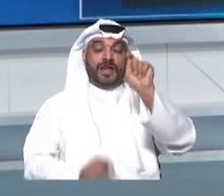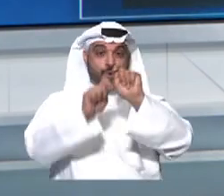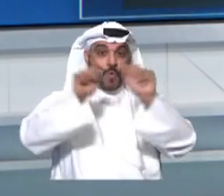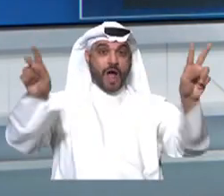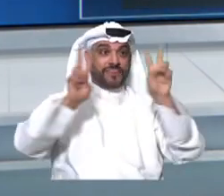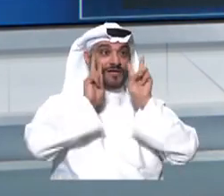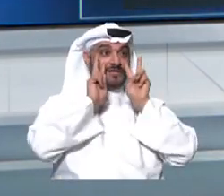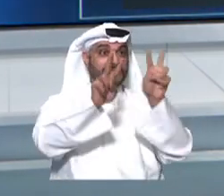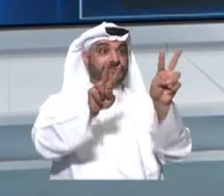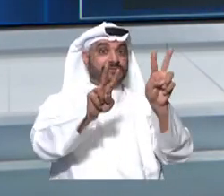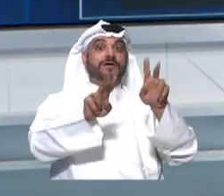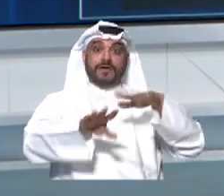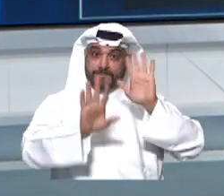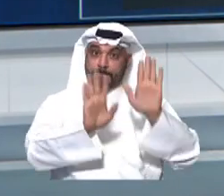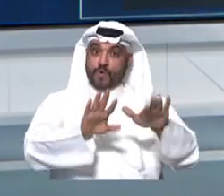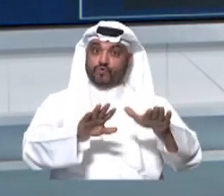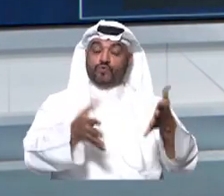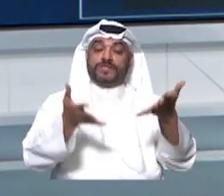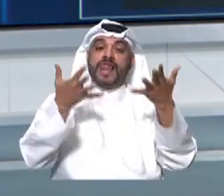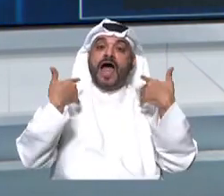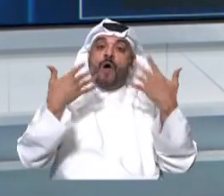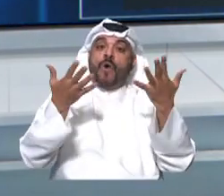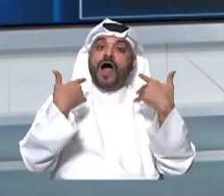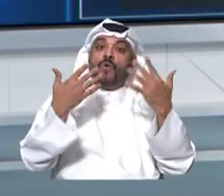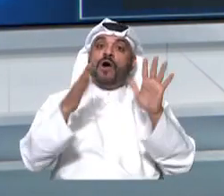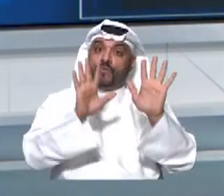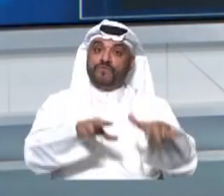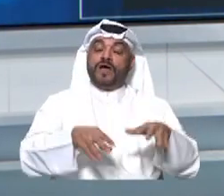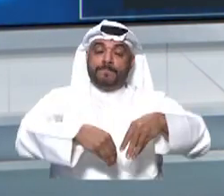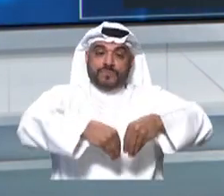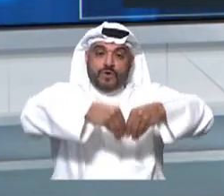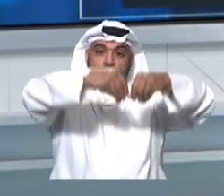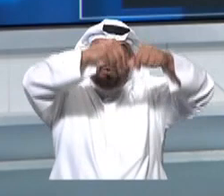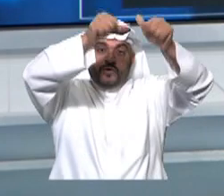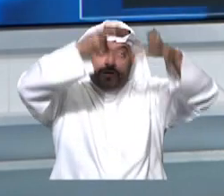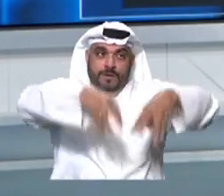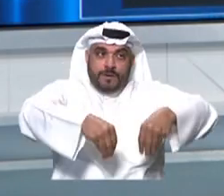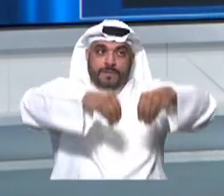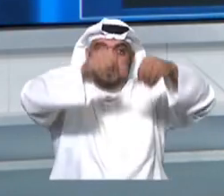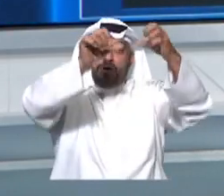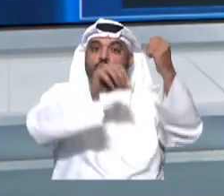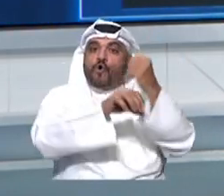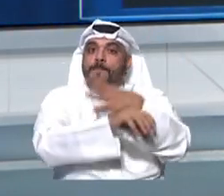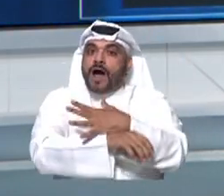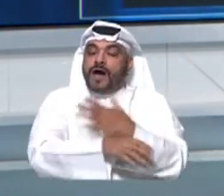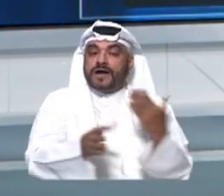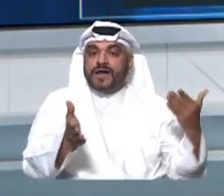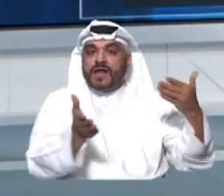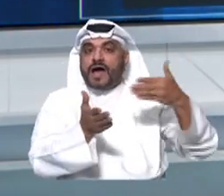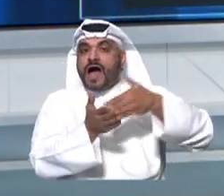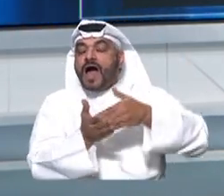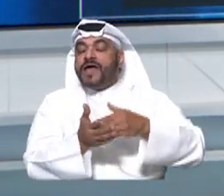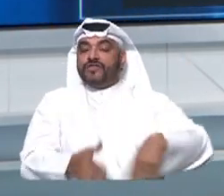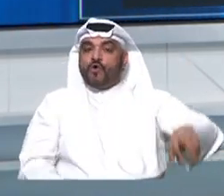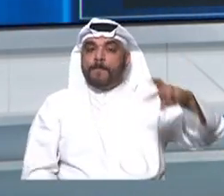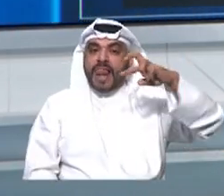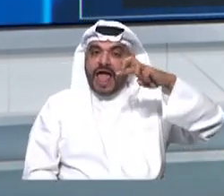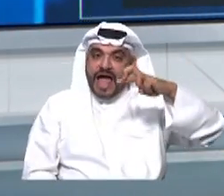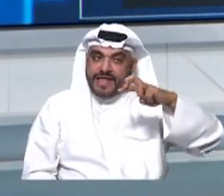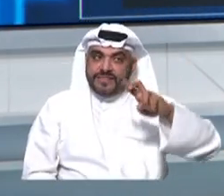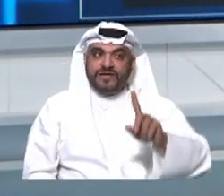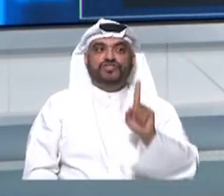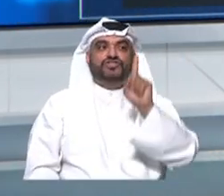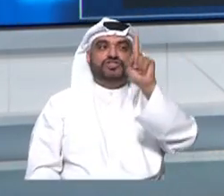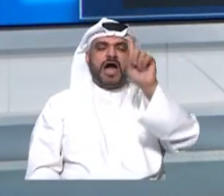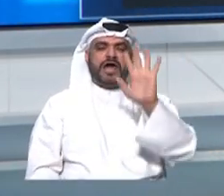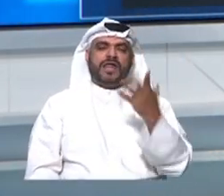متوقع استمرار نشاط الرياح الشمالية الغربية، وفرص الغبار مستمرة معانا حتى بداية الأسبوع المقبل إن شاء الله على بعض